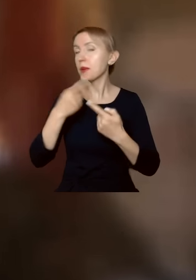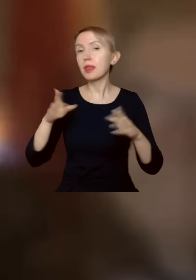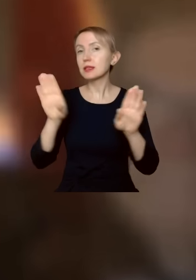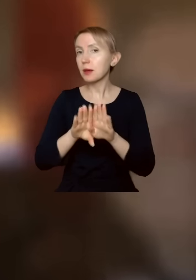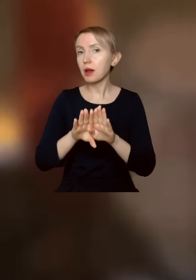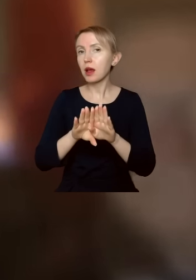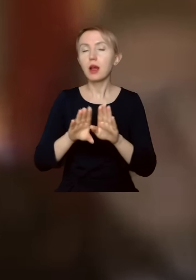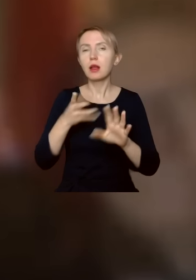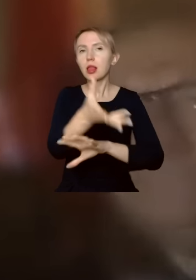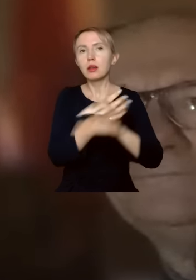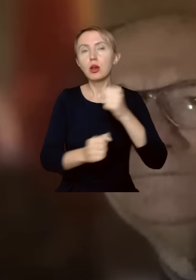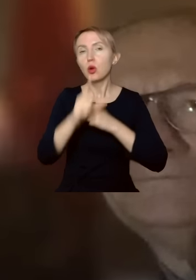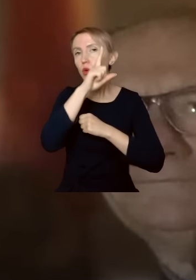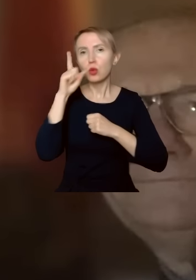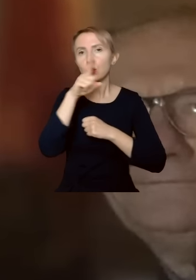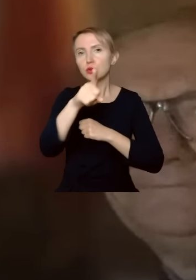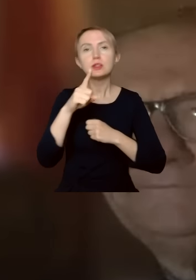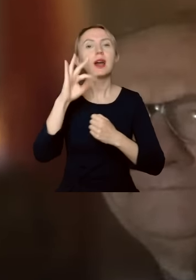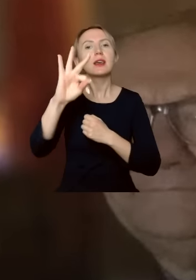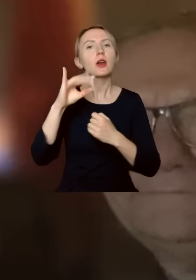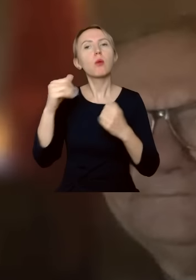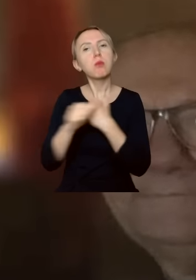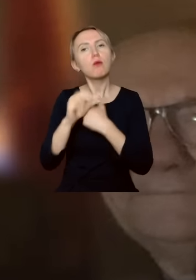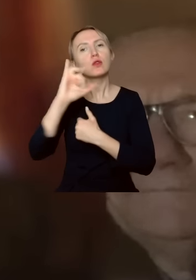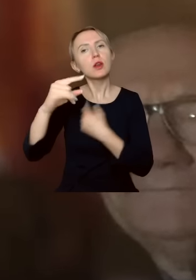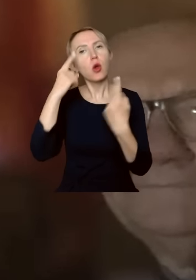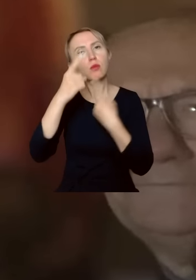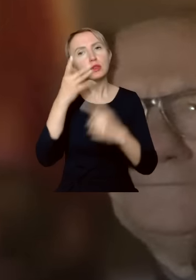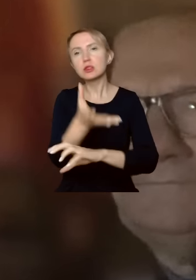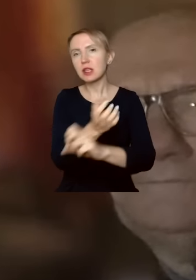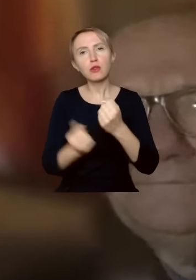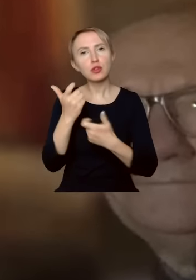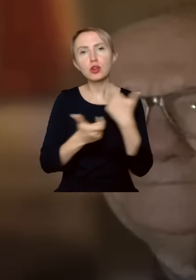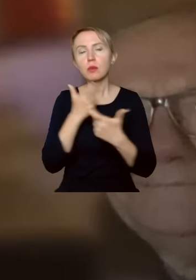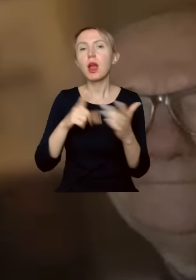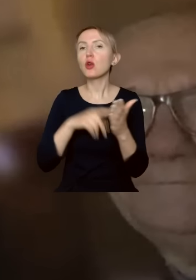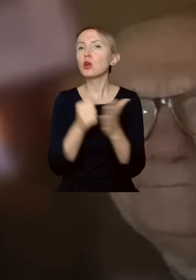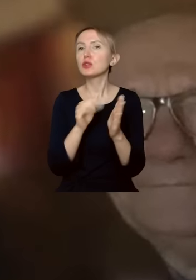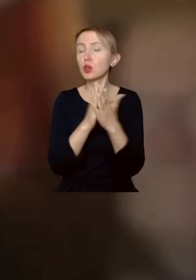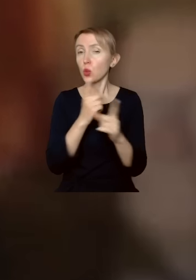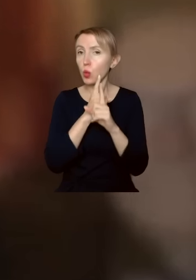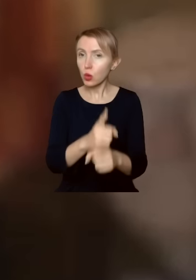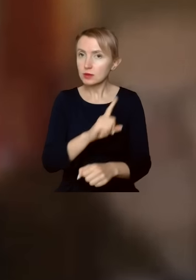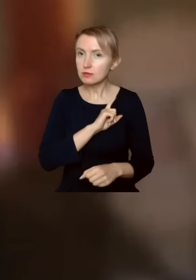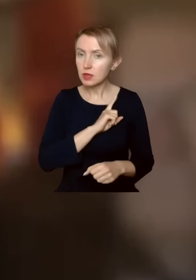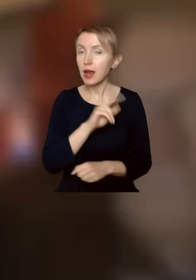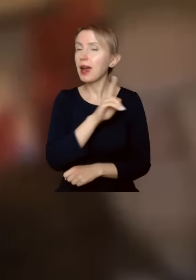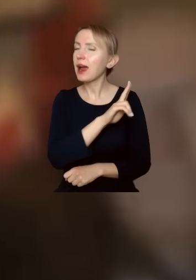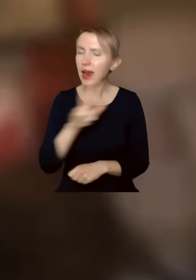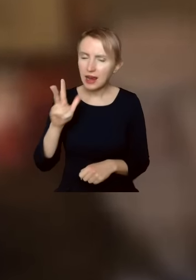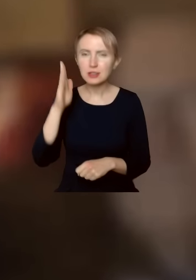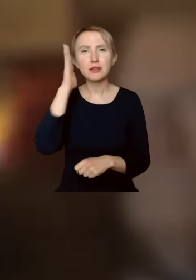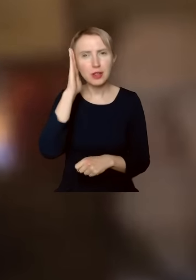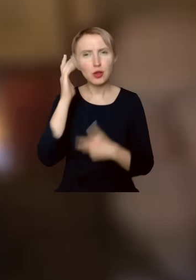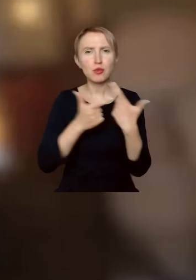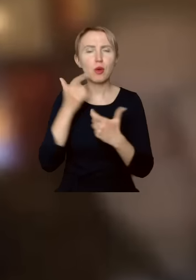ludzi za poglądy do więzienia, że przestrzegamy w elementarny sposób prawa, konstytucji, że oczywiście każdy ciągnie w swoją stronę,